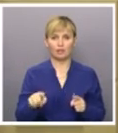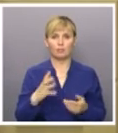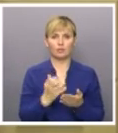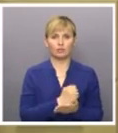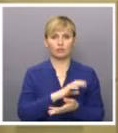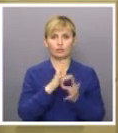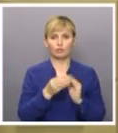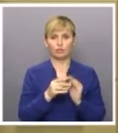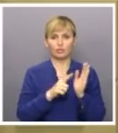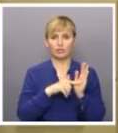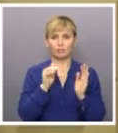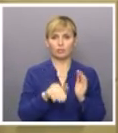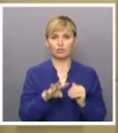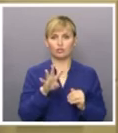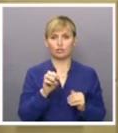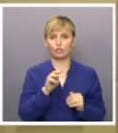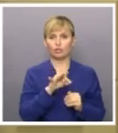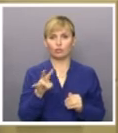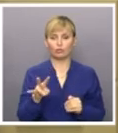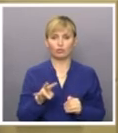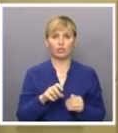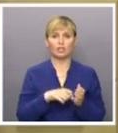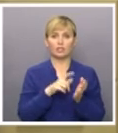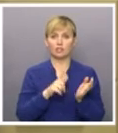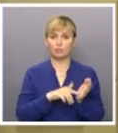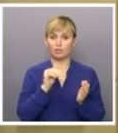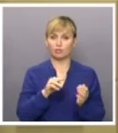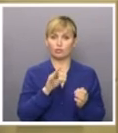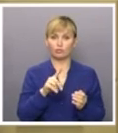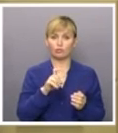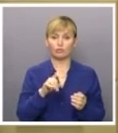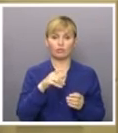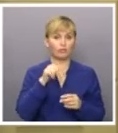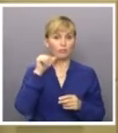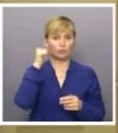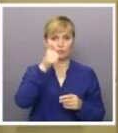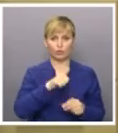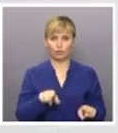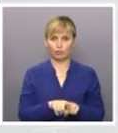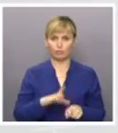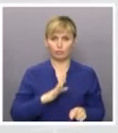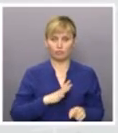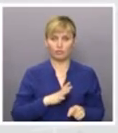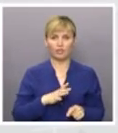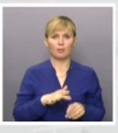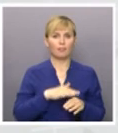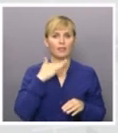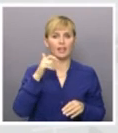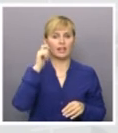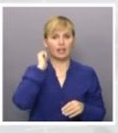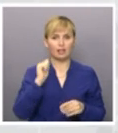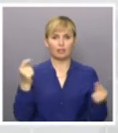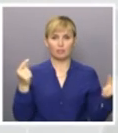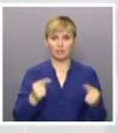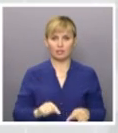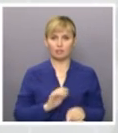составило всего 7400 тонн против 17100 тонн в аналогичном периоде годом ранее. Многолетней динамики падения